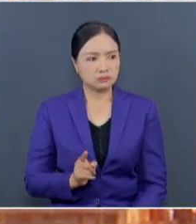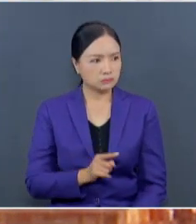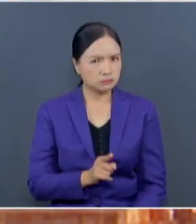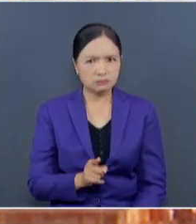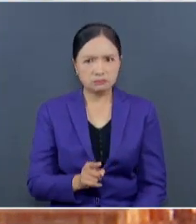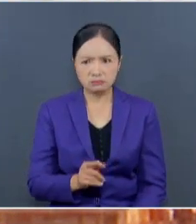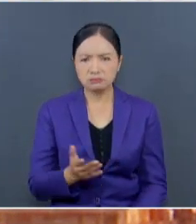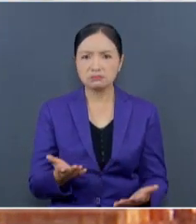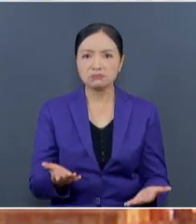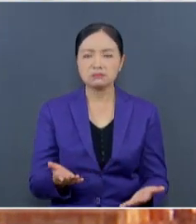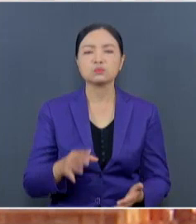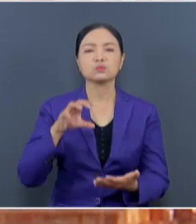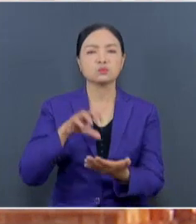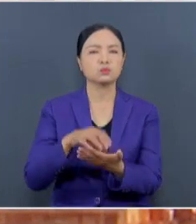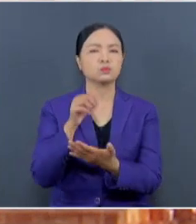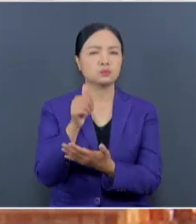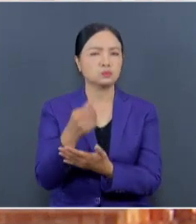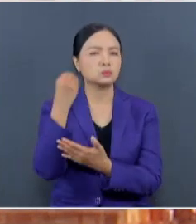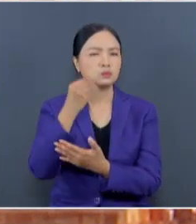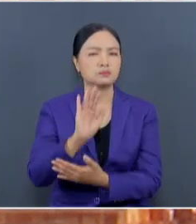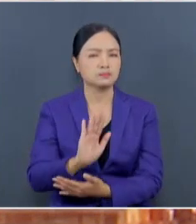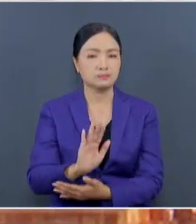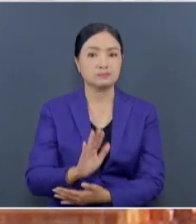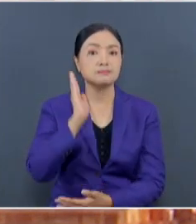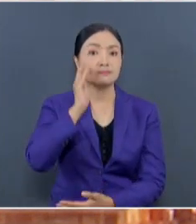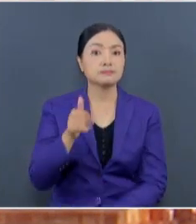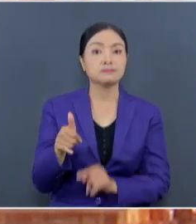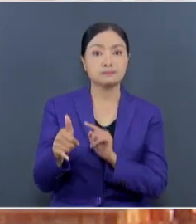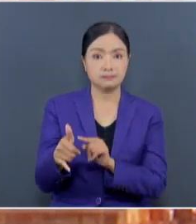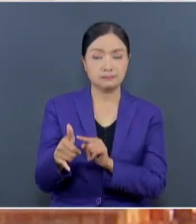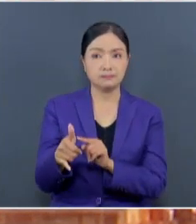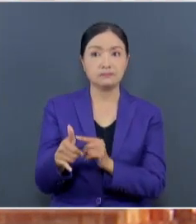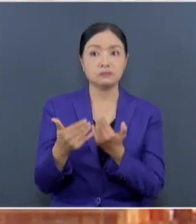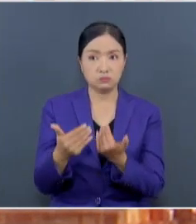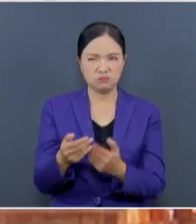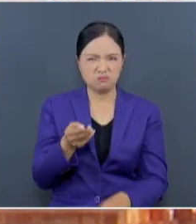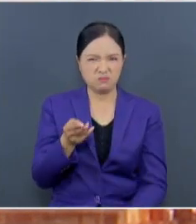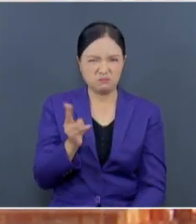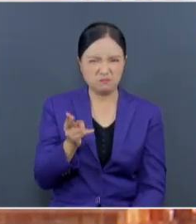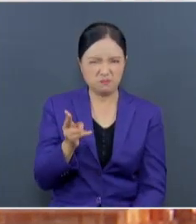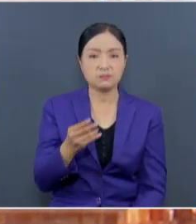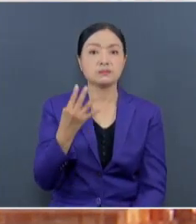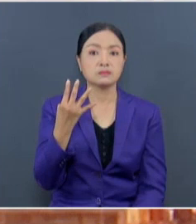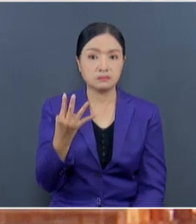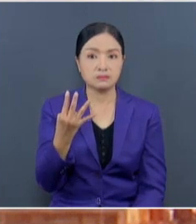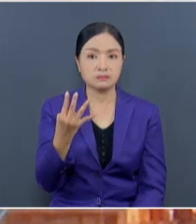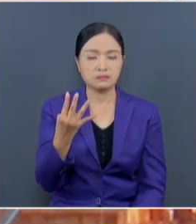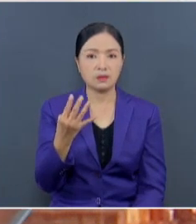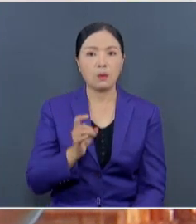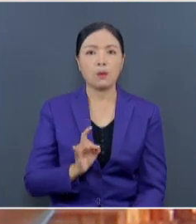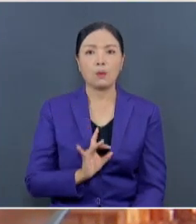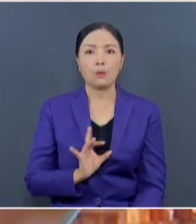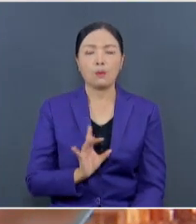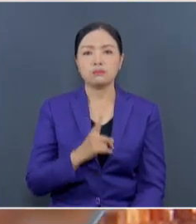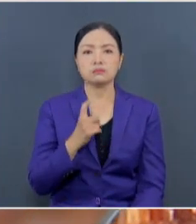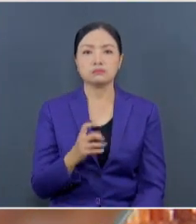ว่าหนังเหนียวฮะแต่อย่างที่บอกโชคดีมันไม่ได้เกิดทุกครั้งอย่างผู้ชายคนนี้ฮะล่าสุดโดนรัวยิงไป 4นัดฮะรอดตาย